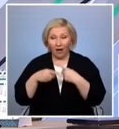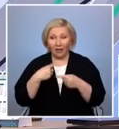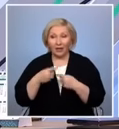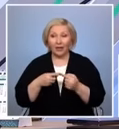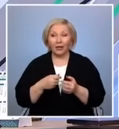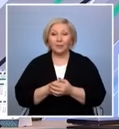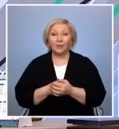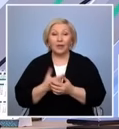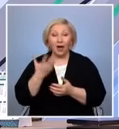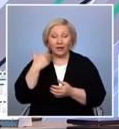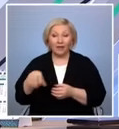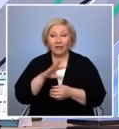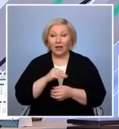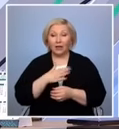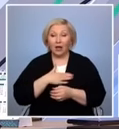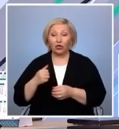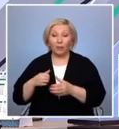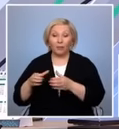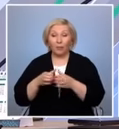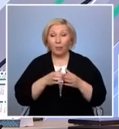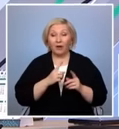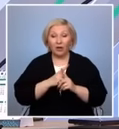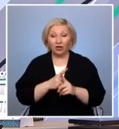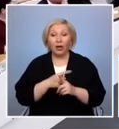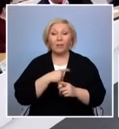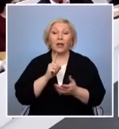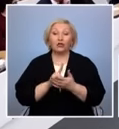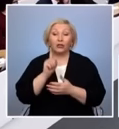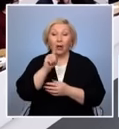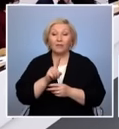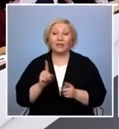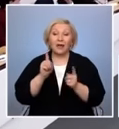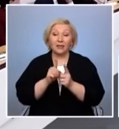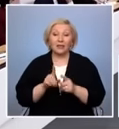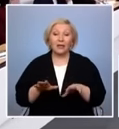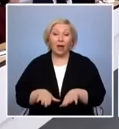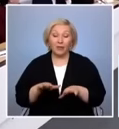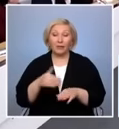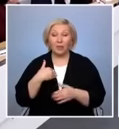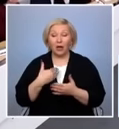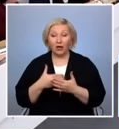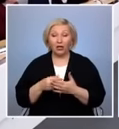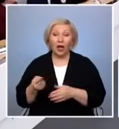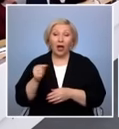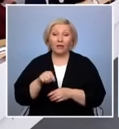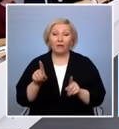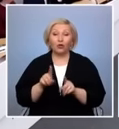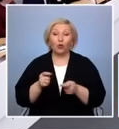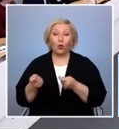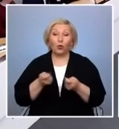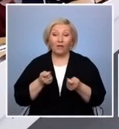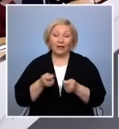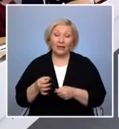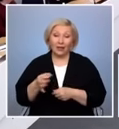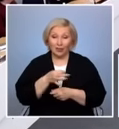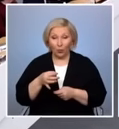или негодяя, как говорит Ради Хабиров, в зале ЦУРа в этот раз отмечено не было. Значительная часть прямой линии была